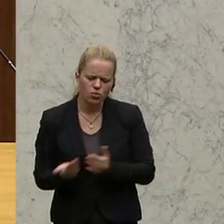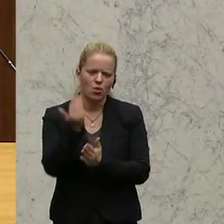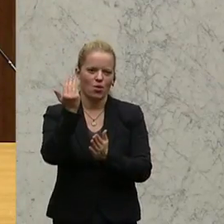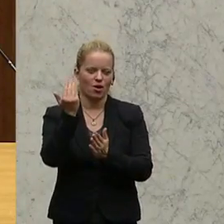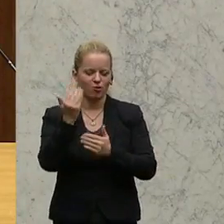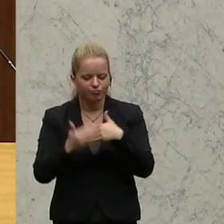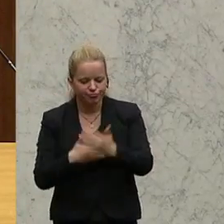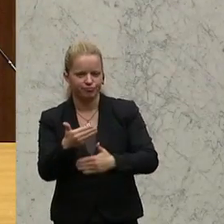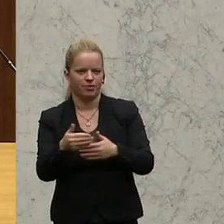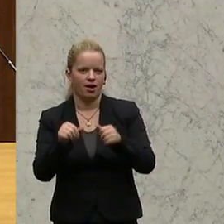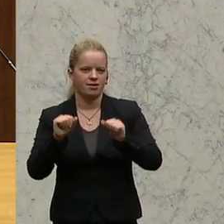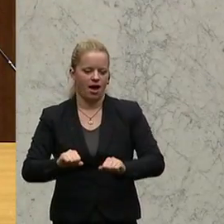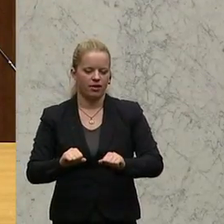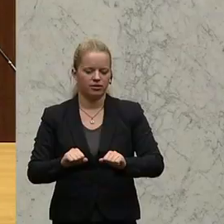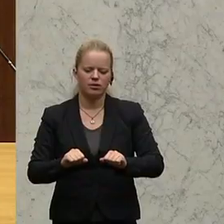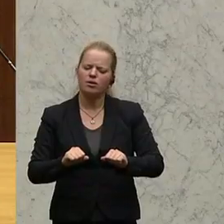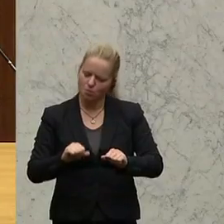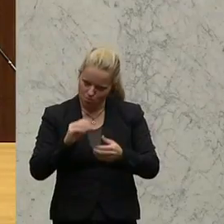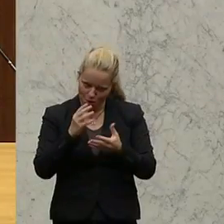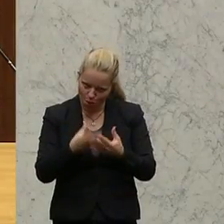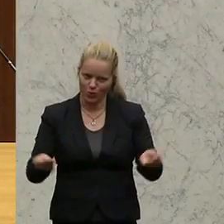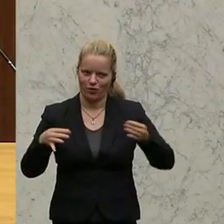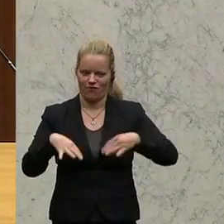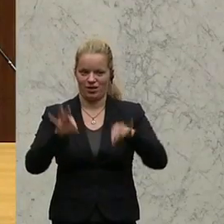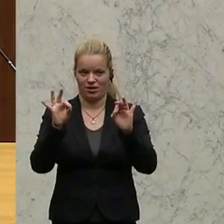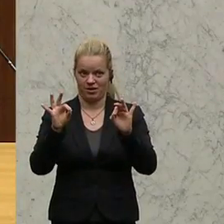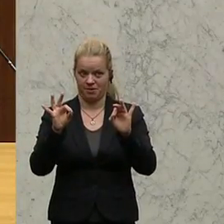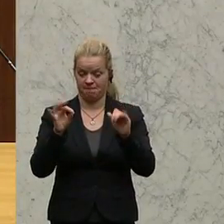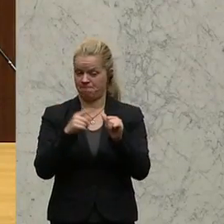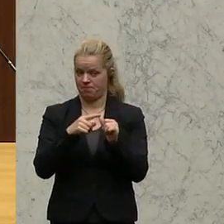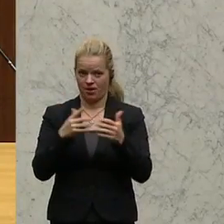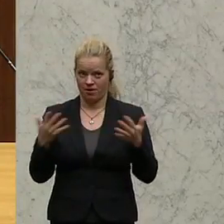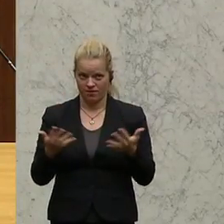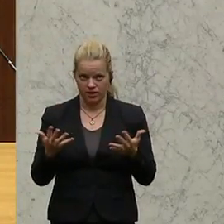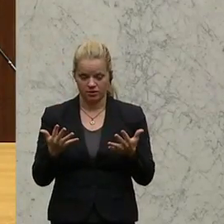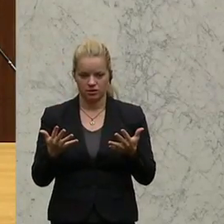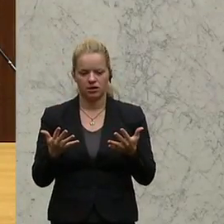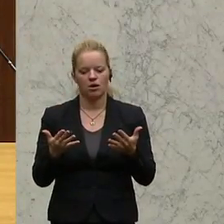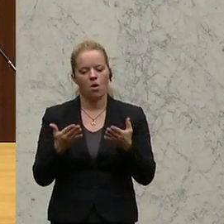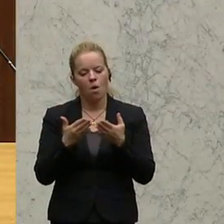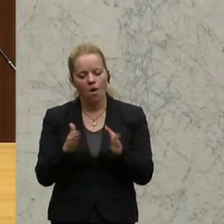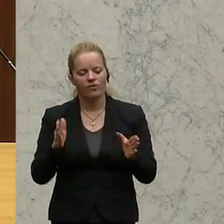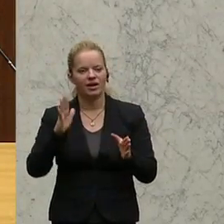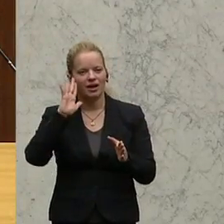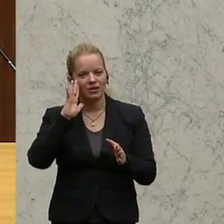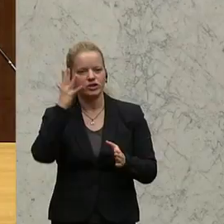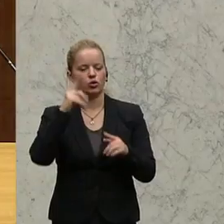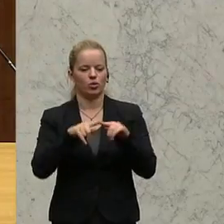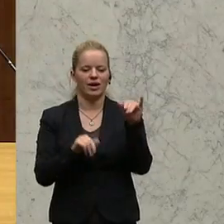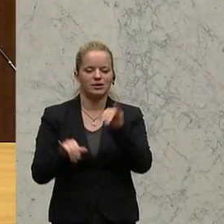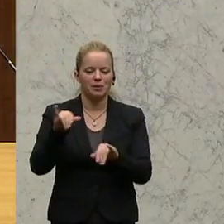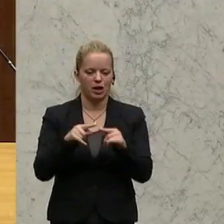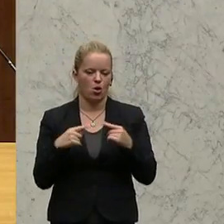Neuerungen voranzutreiben, entsprechende Lösungen zu finden. Das eine ist die Errichtung von offenen Innovations- und